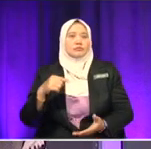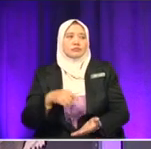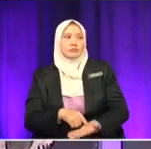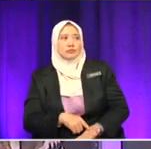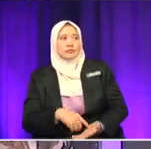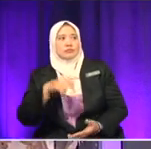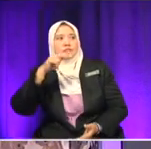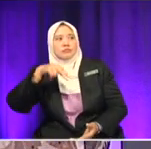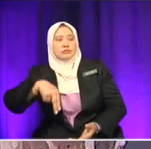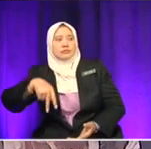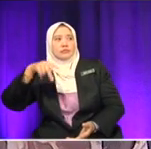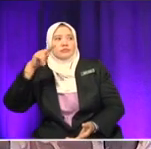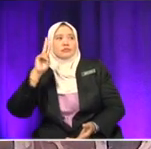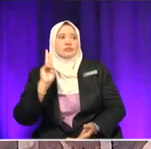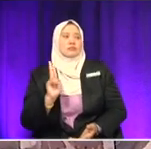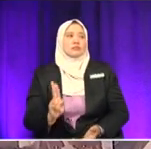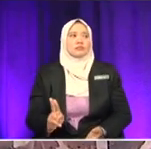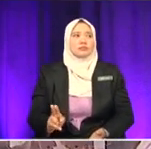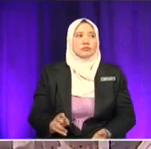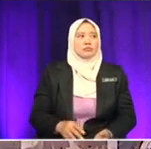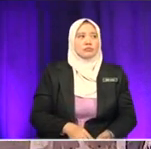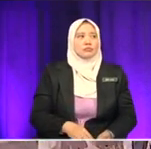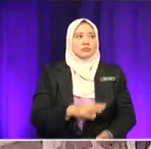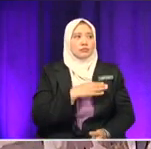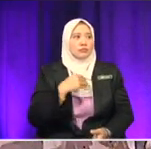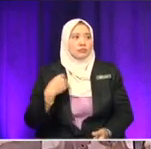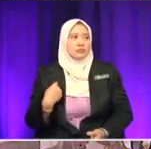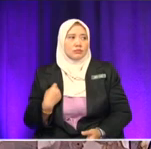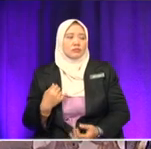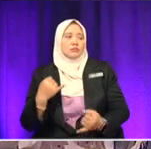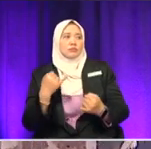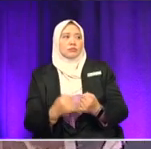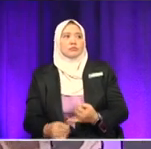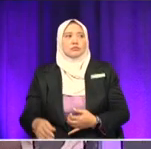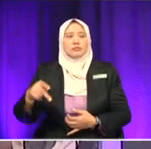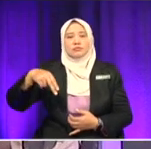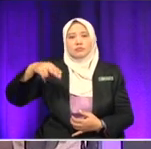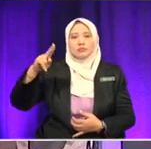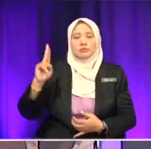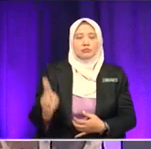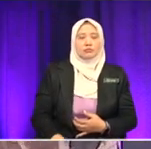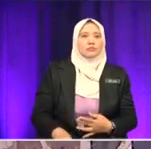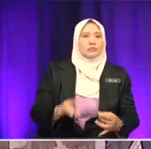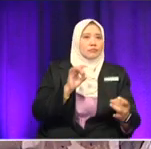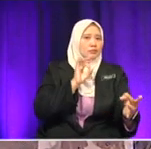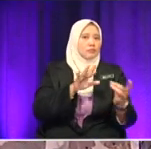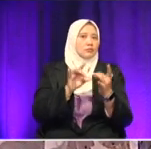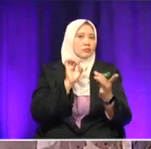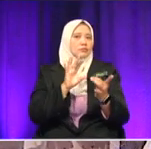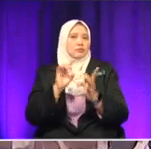pemboleh ubah dimanipulasikan dan manakala ini adalah pemboleh ubah yang bergerak balas. Kita cuma salin balik. Ha,